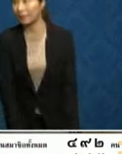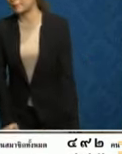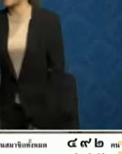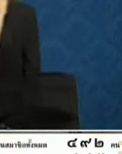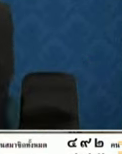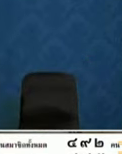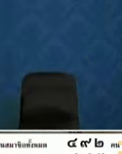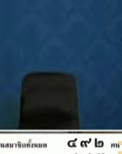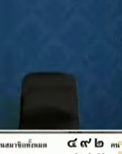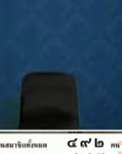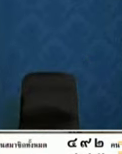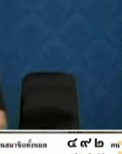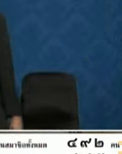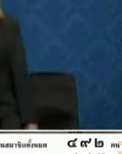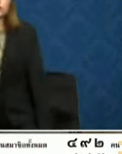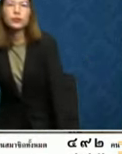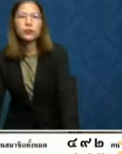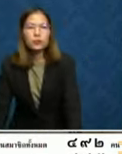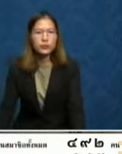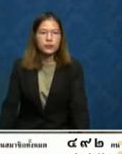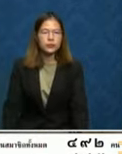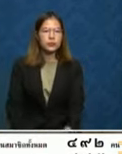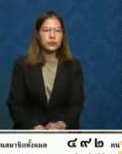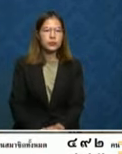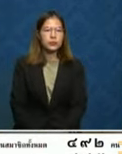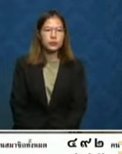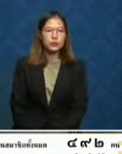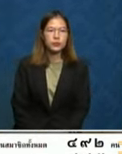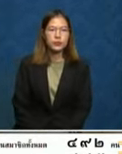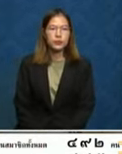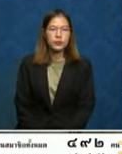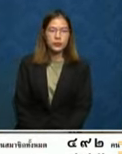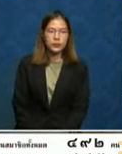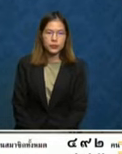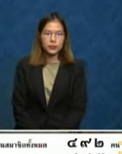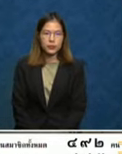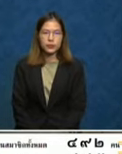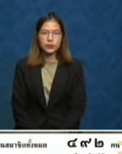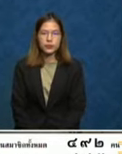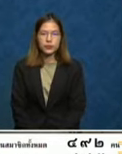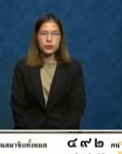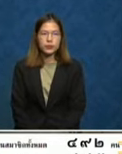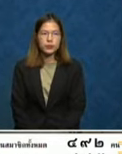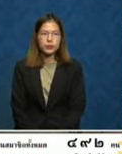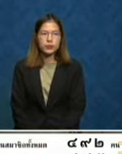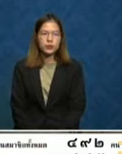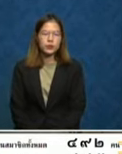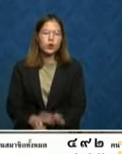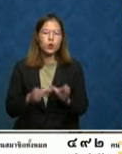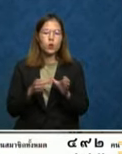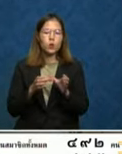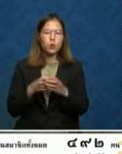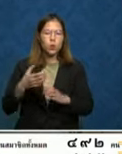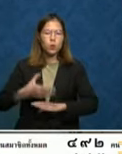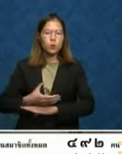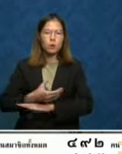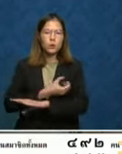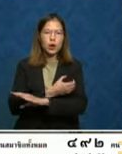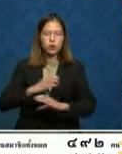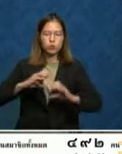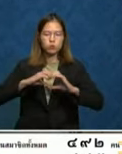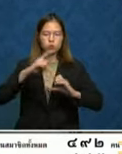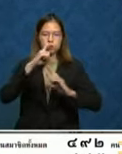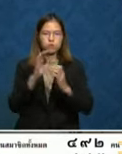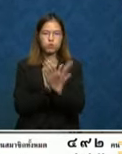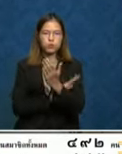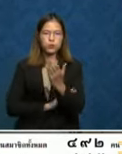พระราชบัญญัติมหาวิทยาลัยอุบลราชธานีนะครับในสัดส่วนของพรรคภูมิใจไทยทั้งหมด 3ท่านนะครับดังนี้นะ